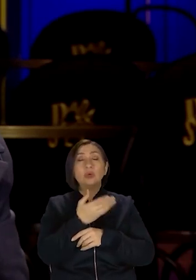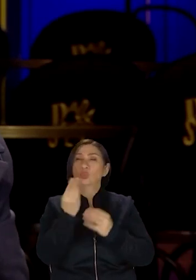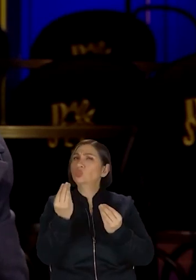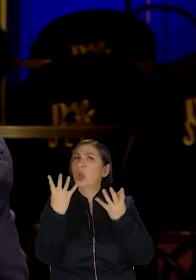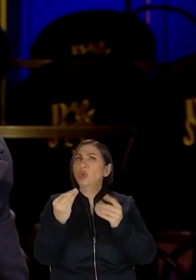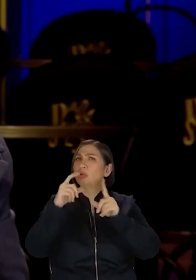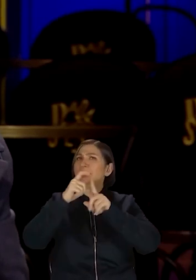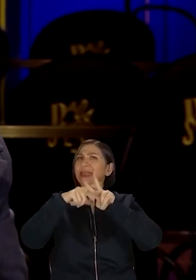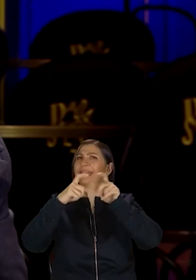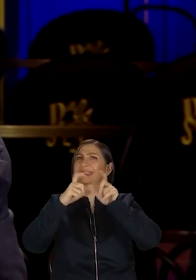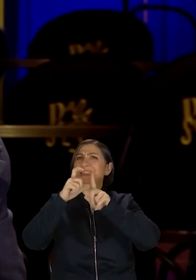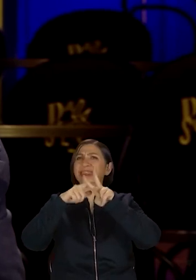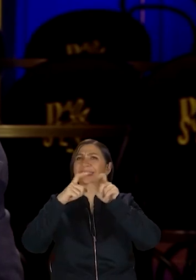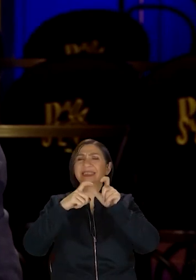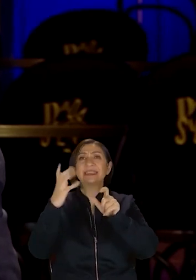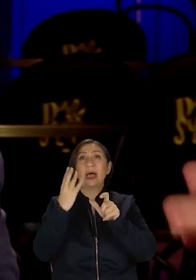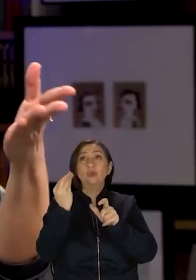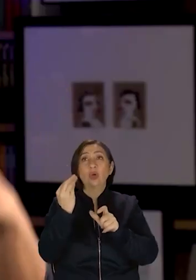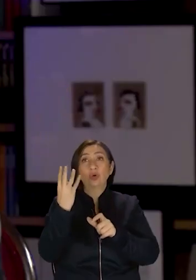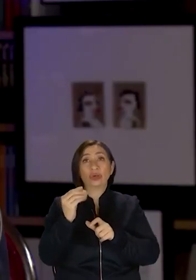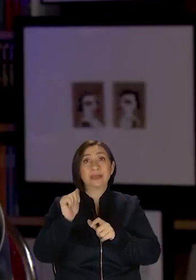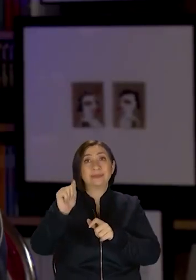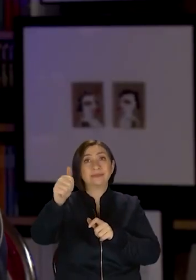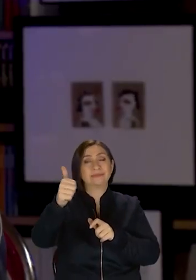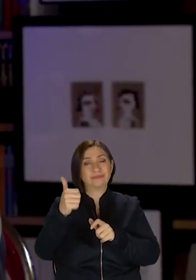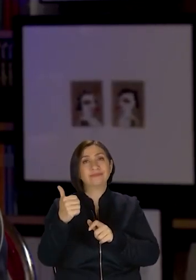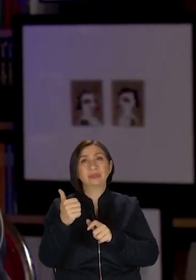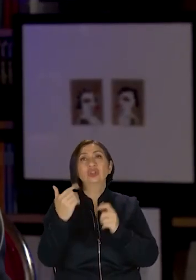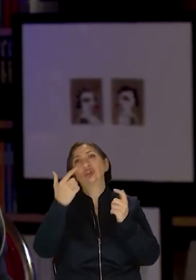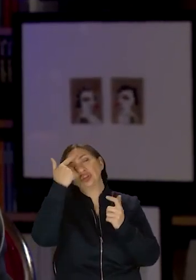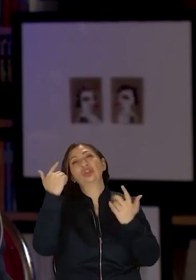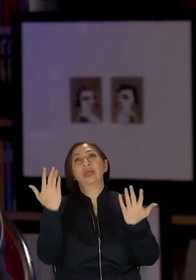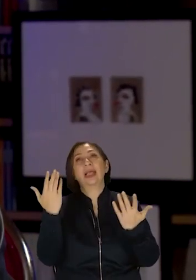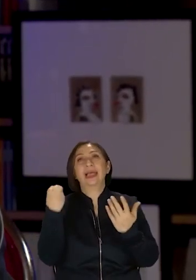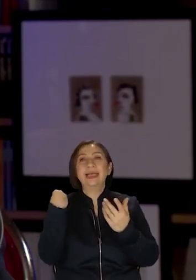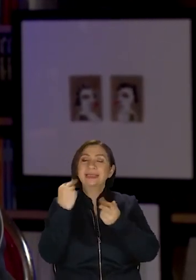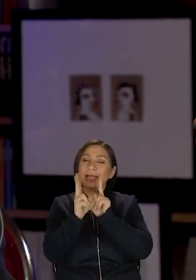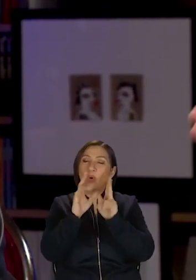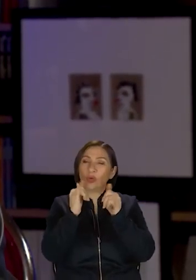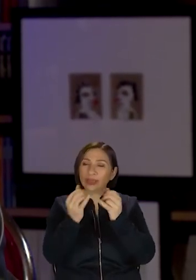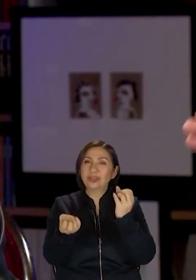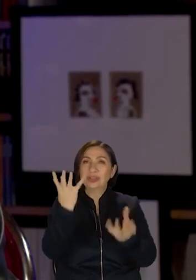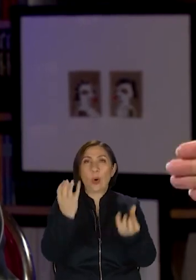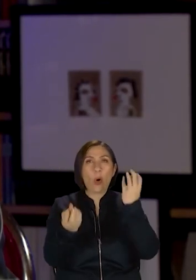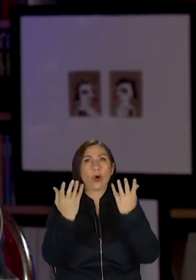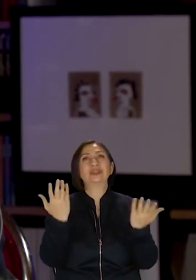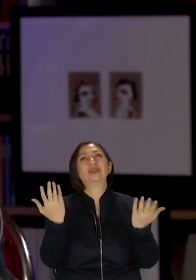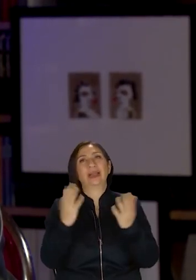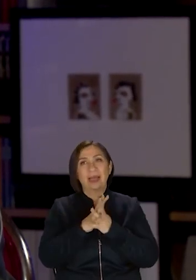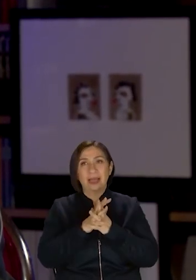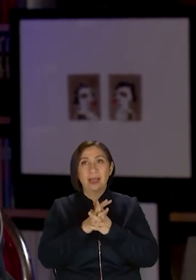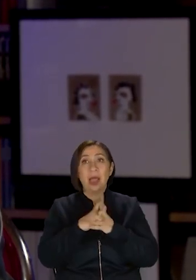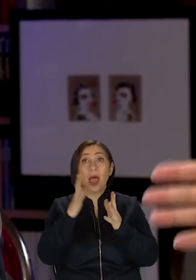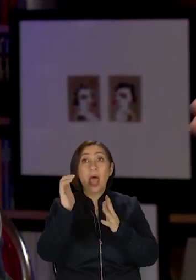güzel oldu Dastas. Daha her gün daha güzel olacak. Aynı şekilde i̇nşallah, yani her inşallah gün daha yeni oyunlar. İnşallah, inşallah daha güzel olacak. Aynen, şimdi hemen hemen her